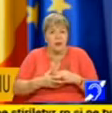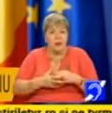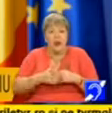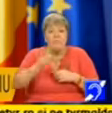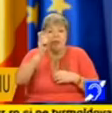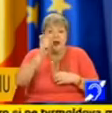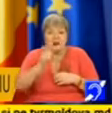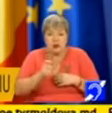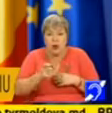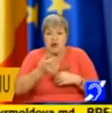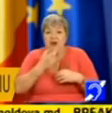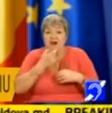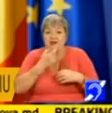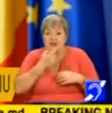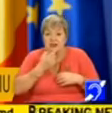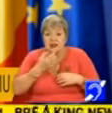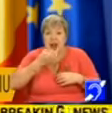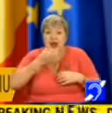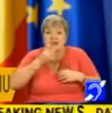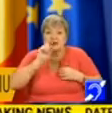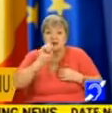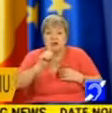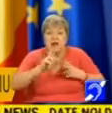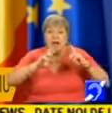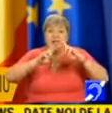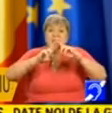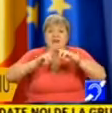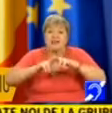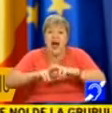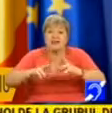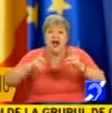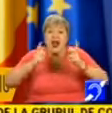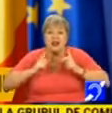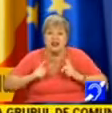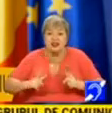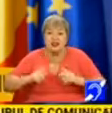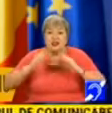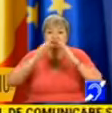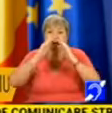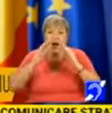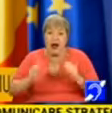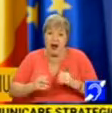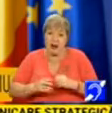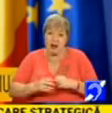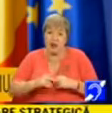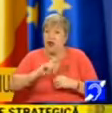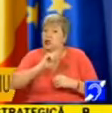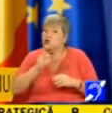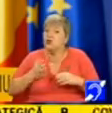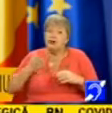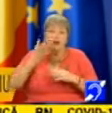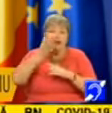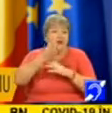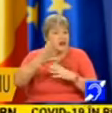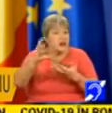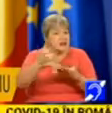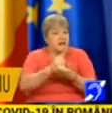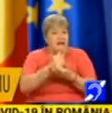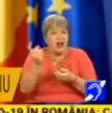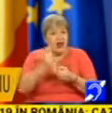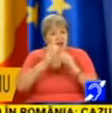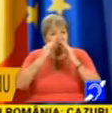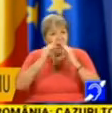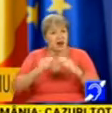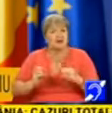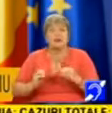persoanelor în vârstă le spun clar, stați liniștiți, nu vine nimeni să vă ia de acasă să vă ducă